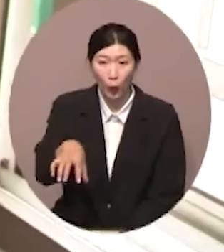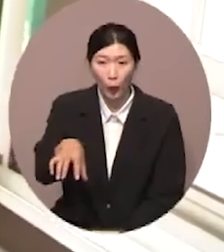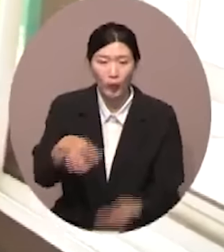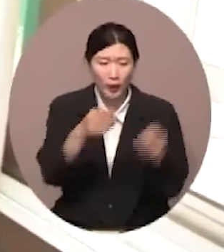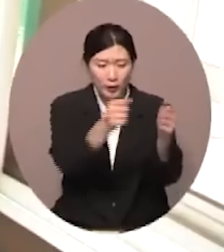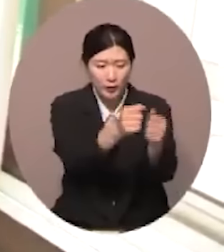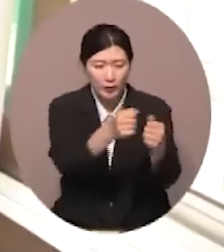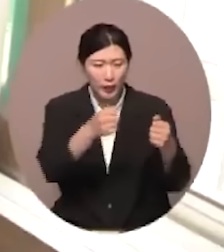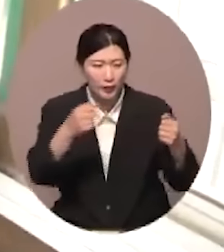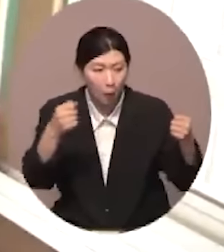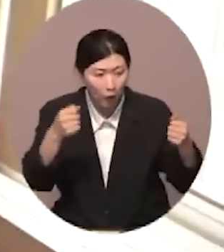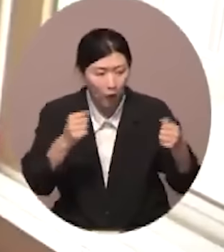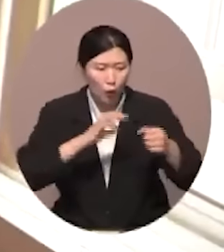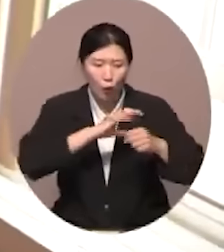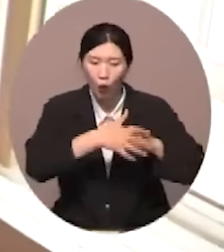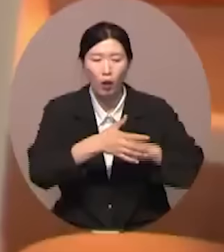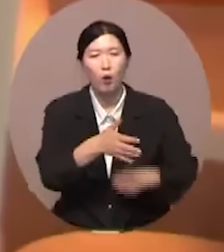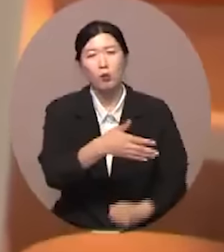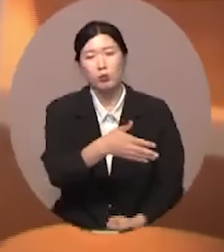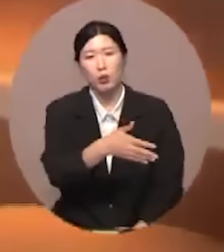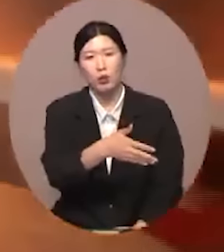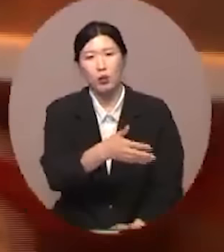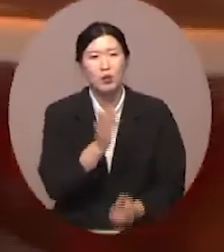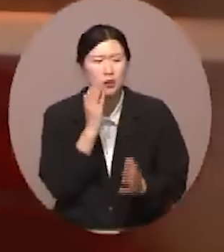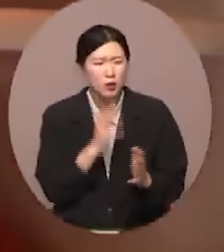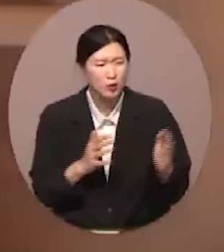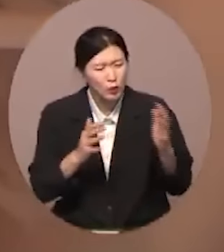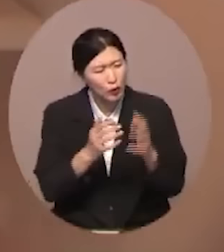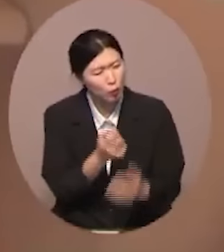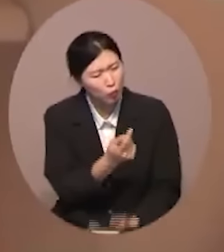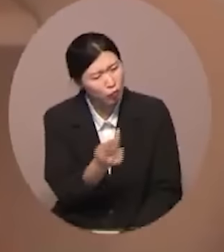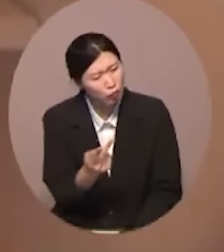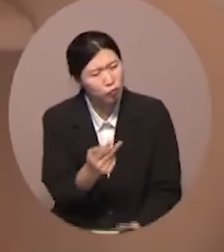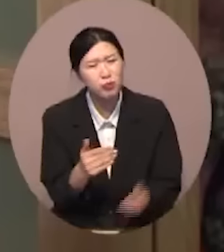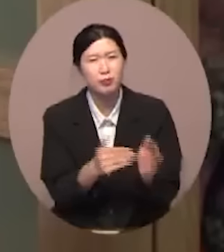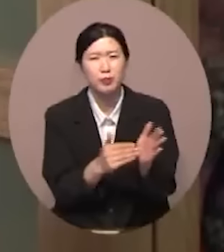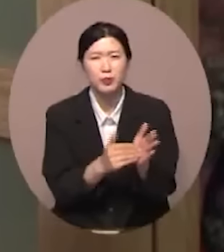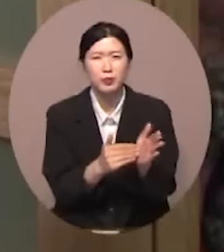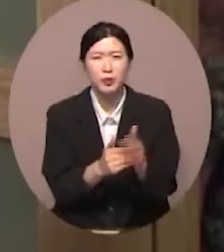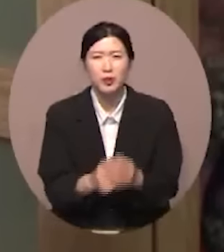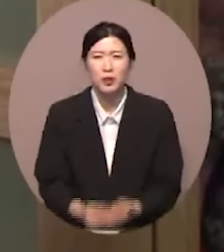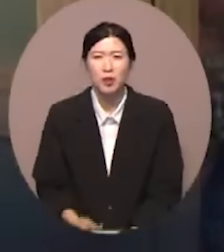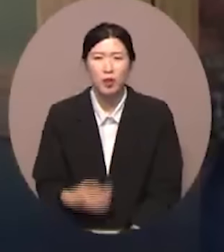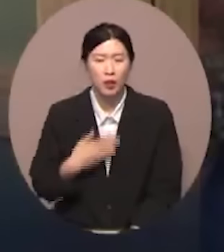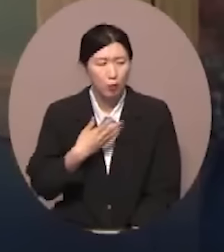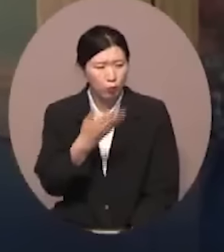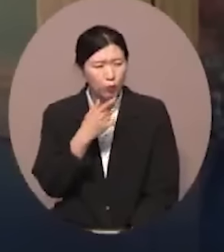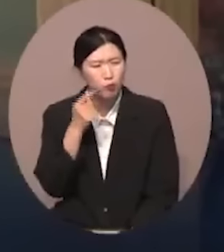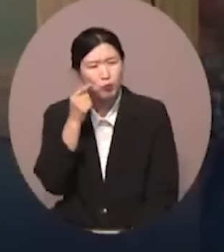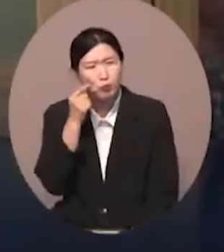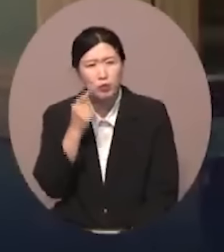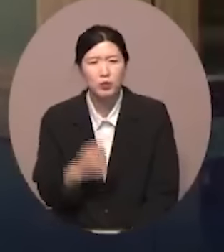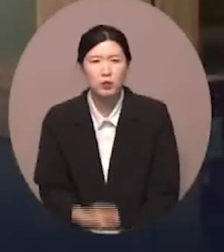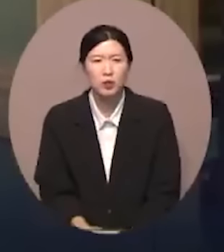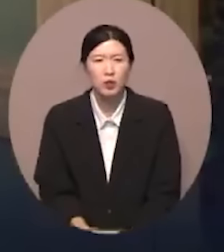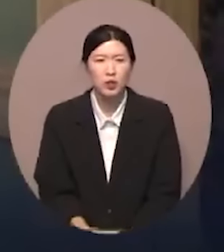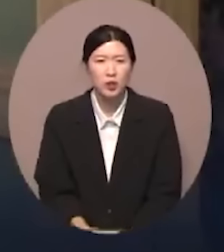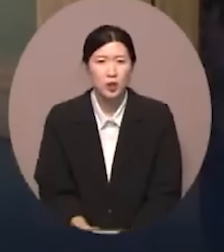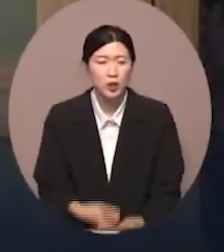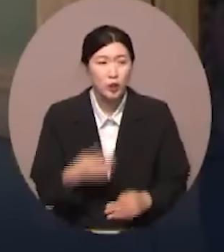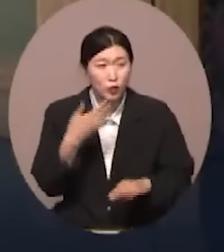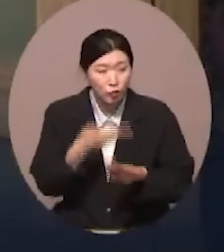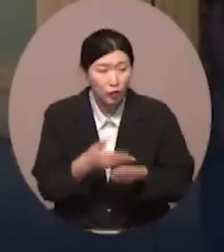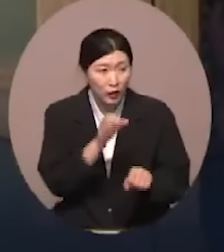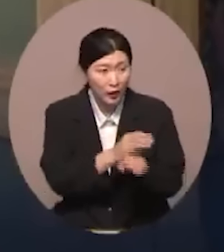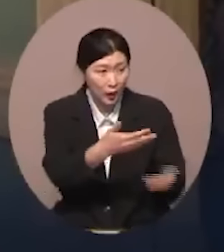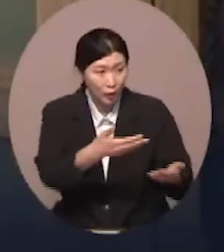냉장고를 열어보니 과일은 찾아볼 수 없고 채소도 한두 가지가 전부입니다. 못 먹어 과일은 여관에서. 누가